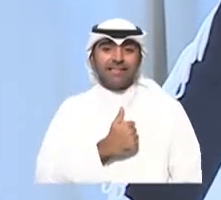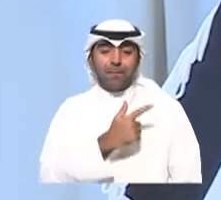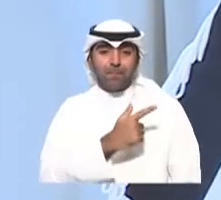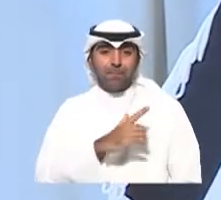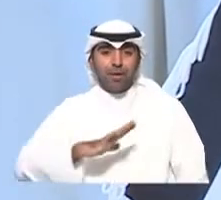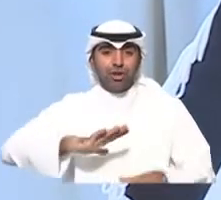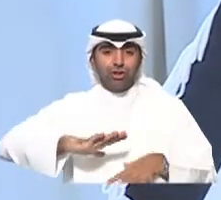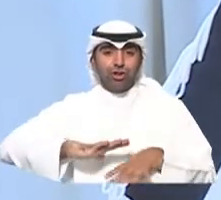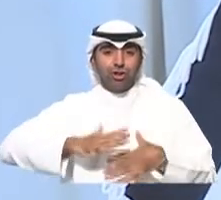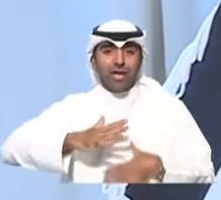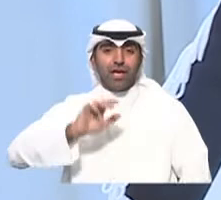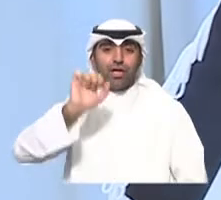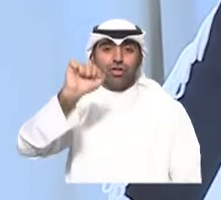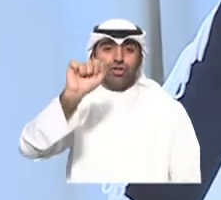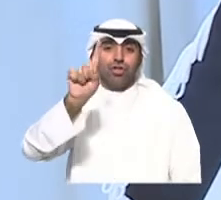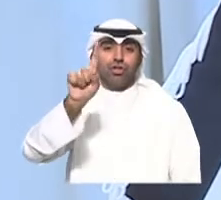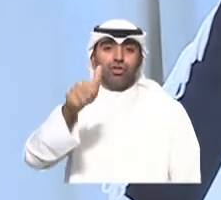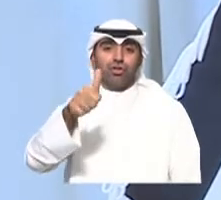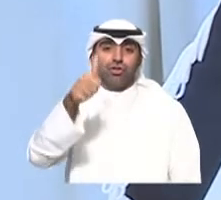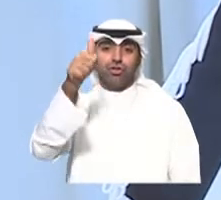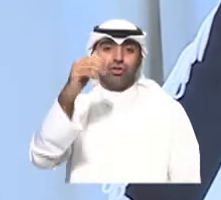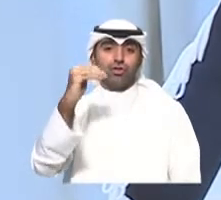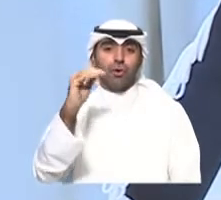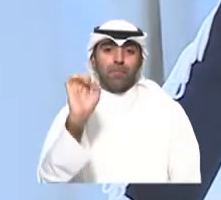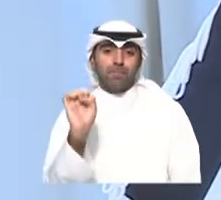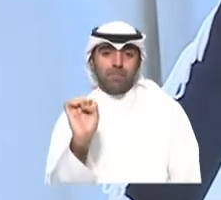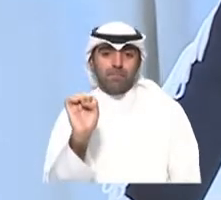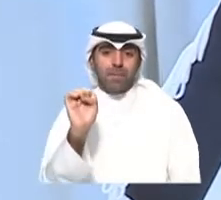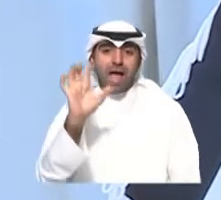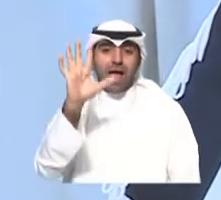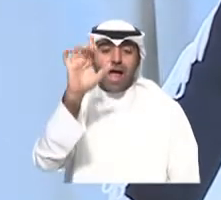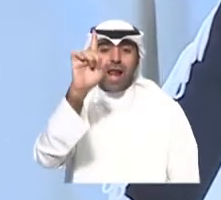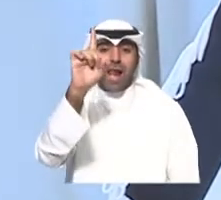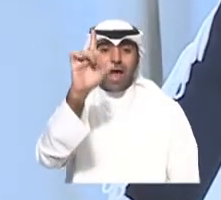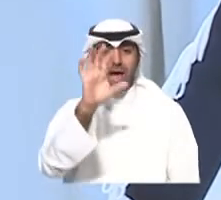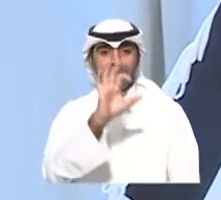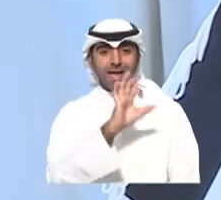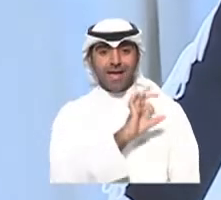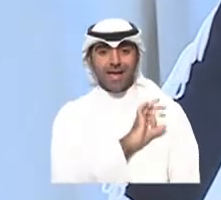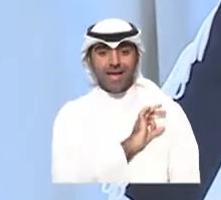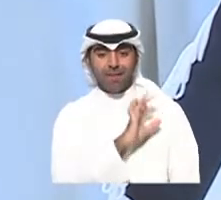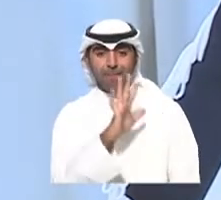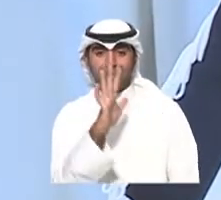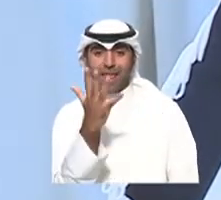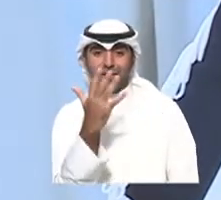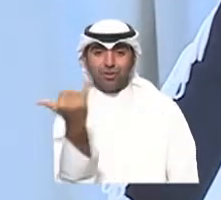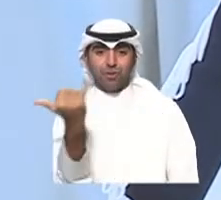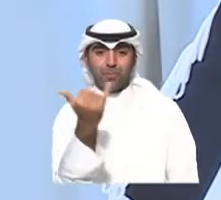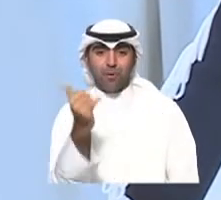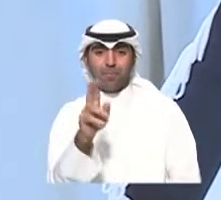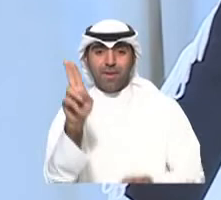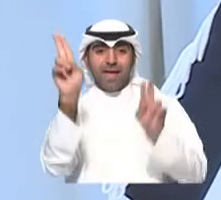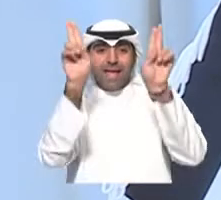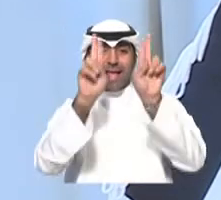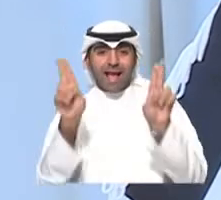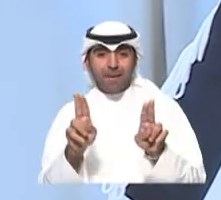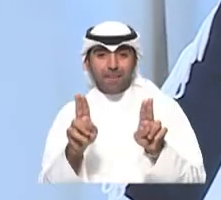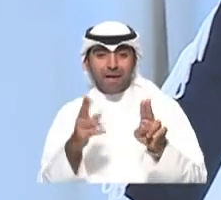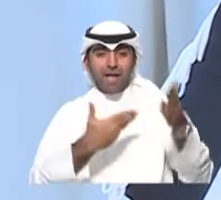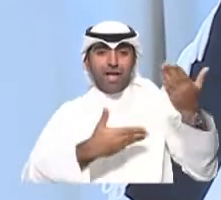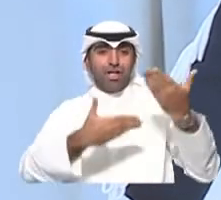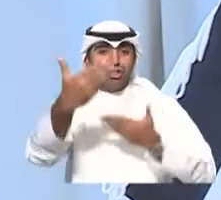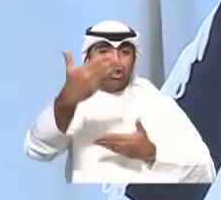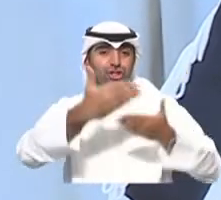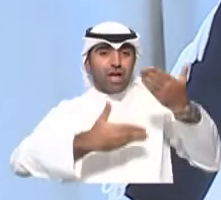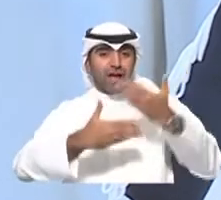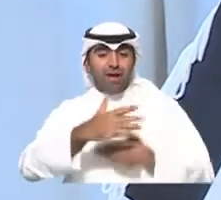لتعزيز منظومة الطاقة في المملكة. أيضا الاتفاقية الثانية اللي